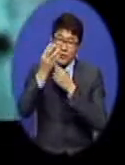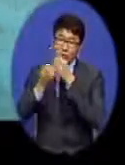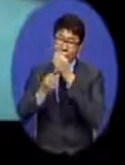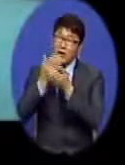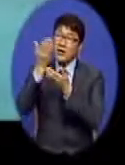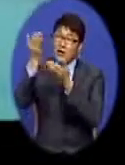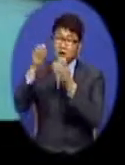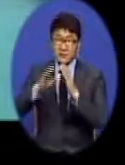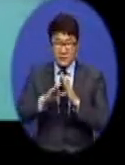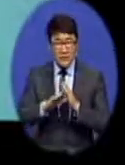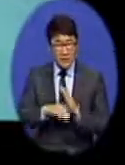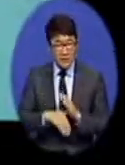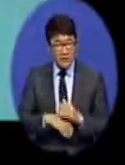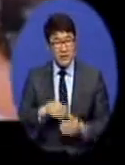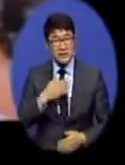사랑한다 말할 때